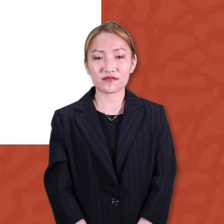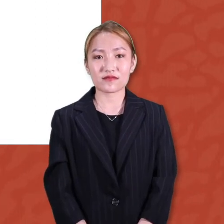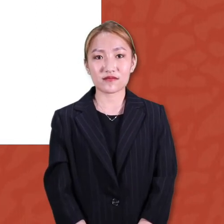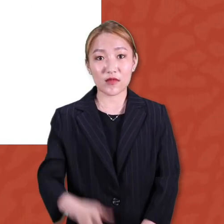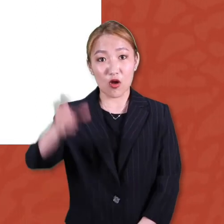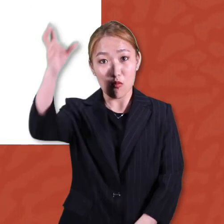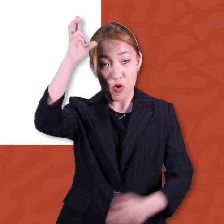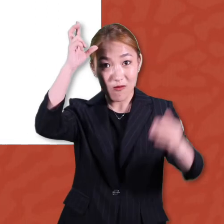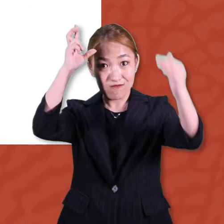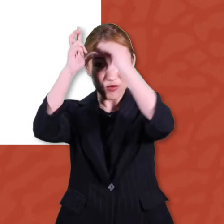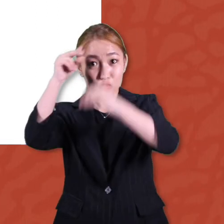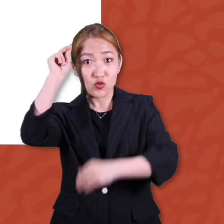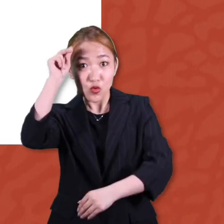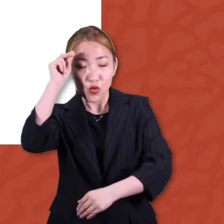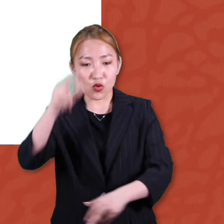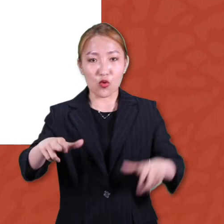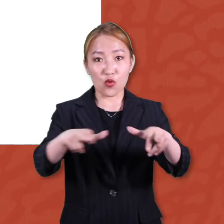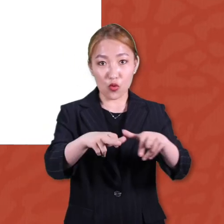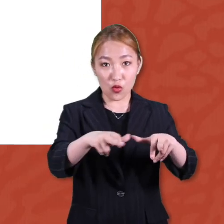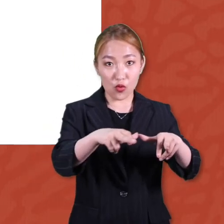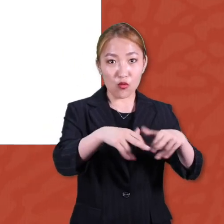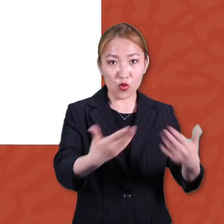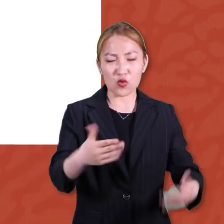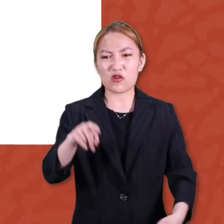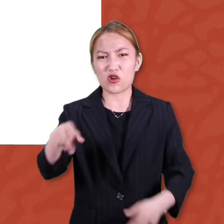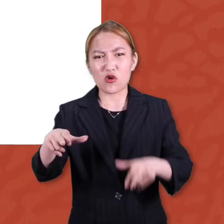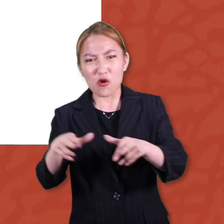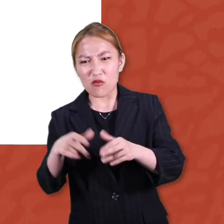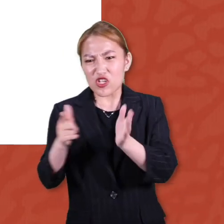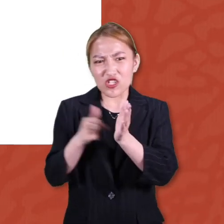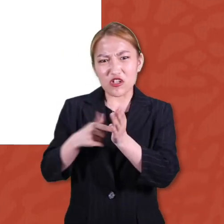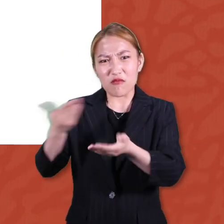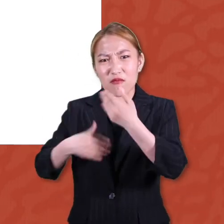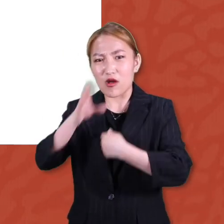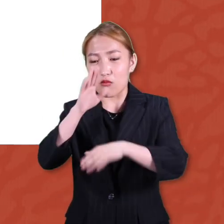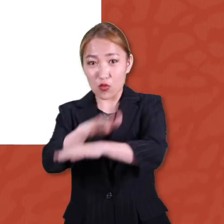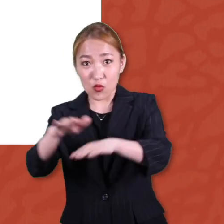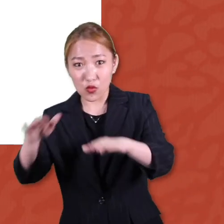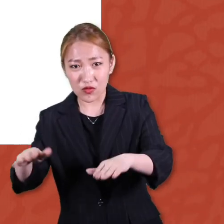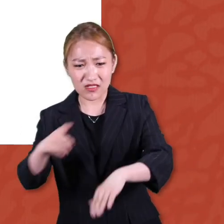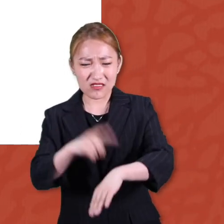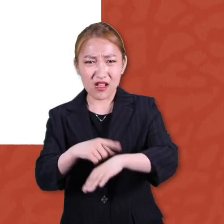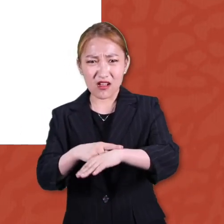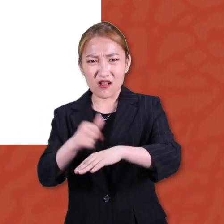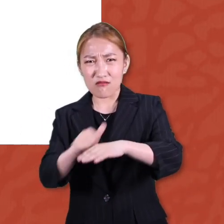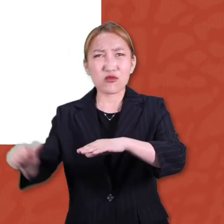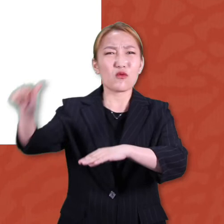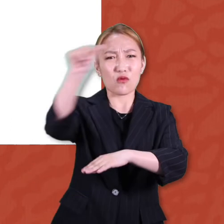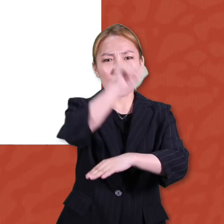Тэгш хамруулан сурахад хөгжлийн бэрхшээлтэй тусгай хэрэгцээтэй суралцагчид бүх цагаа ерөнхий боловсролын хичээлд